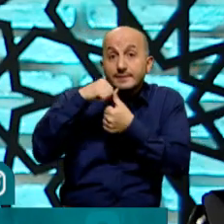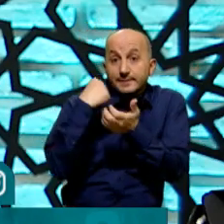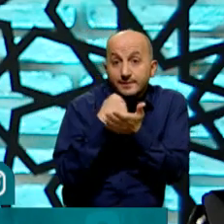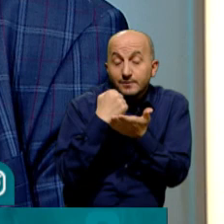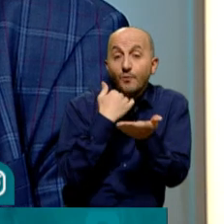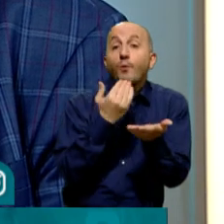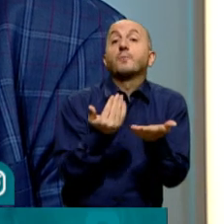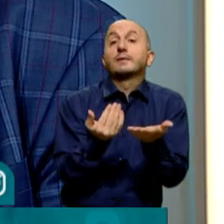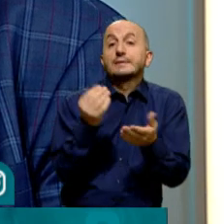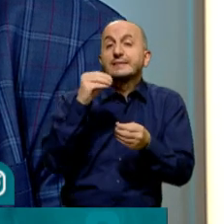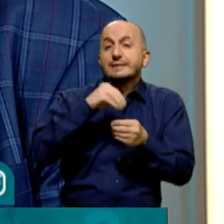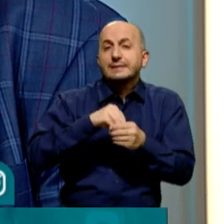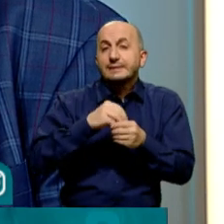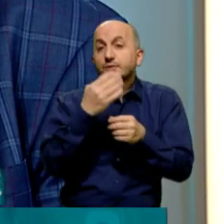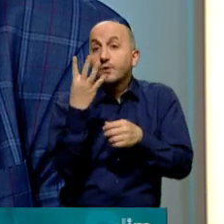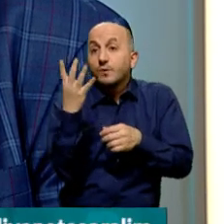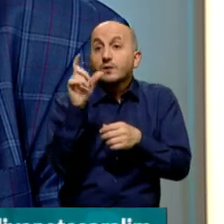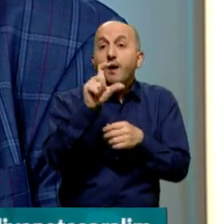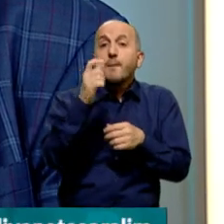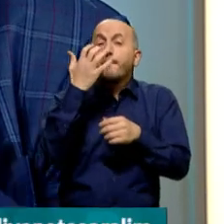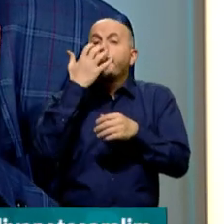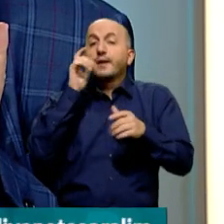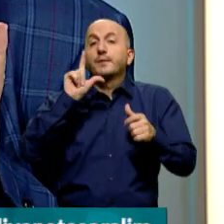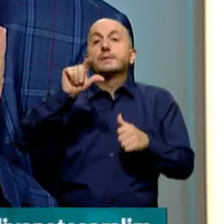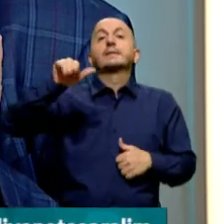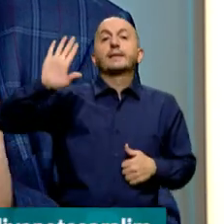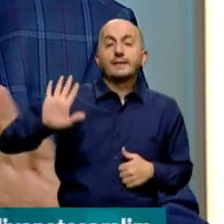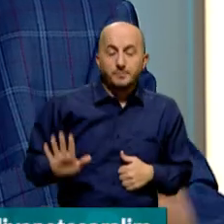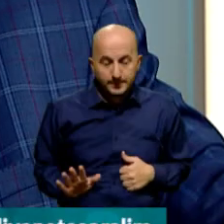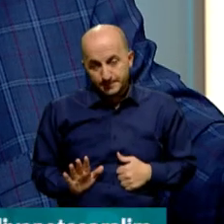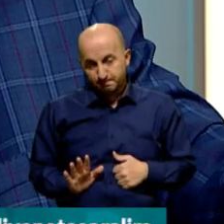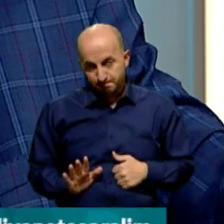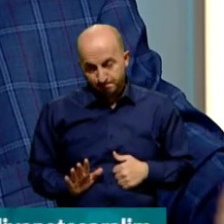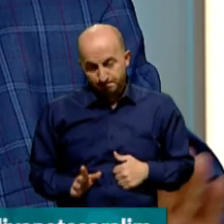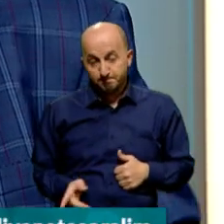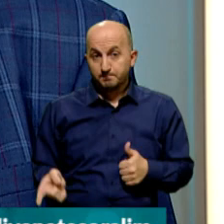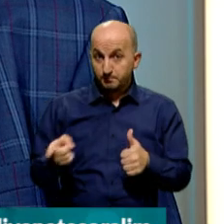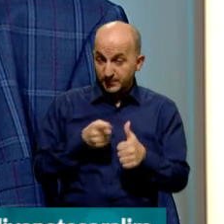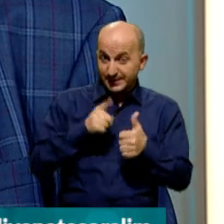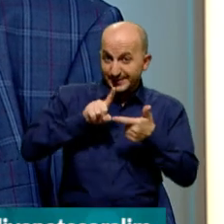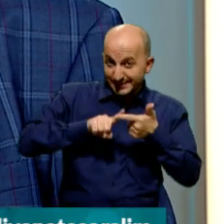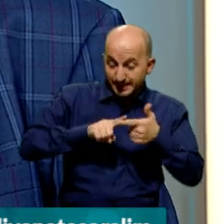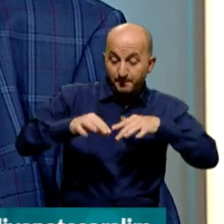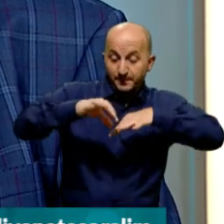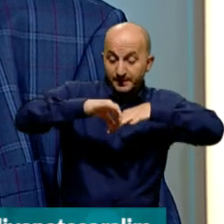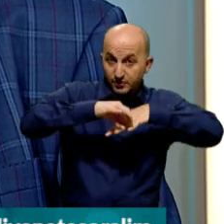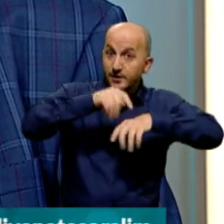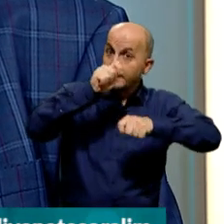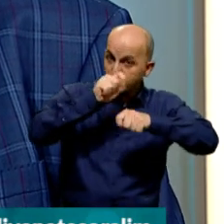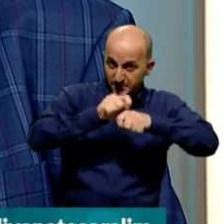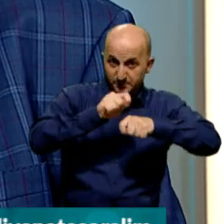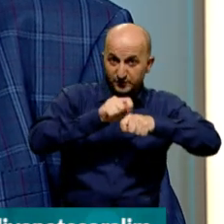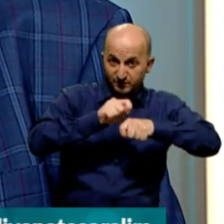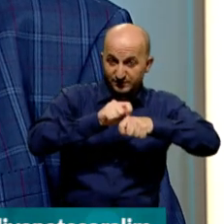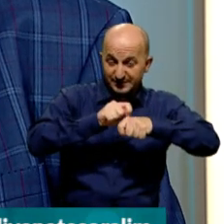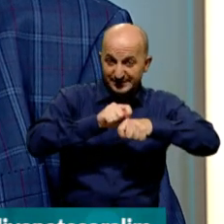için bu insanlara iddet beklemek gerekir mi? Gerekmez. Bu bir. Evet. İkincisi, nişan yapılmış